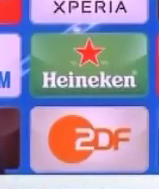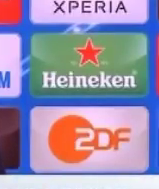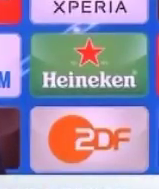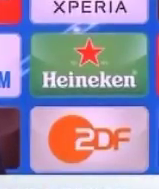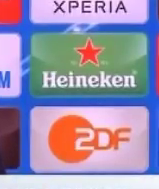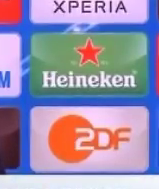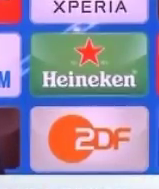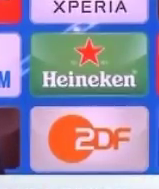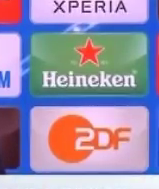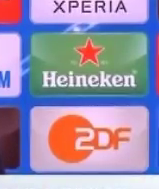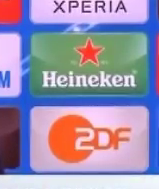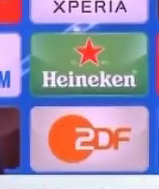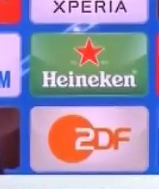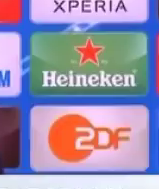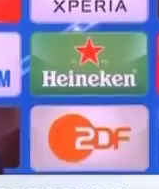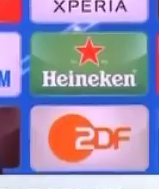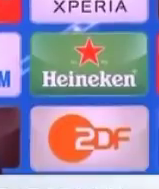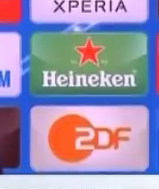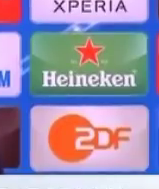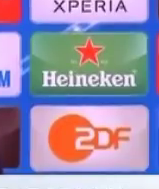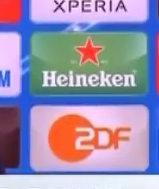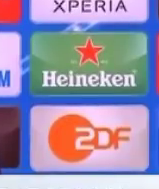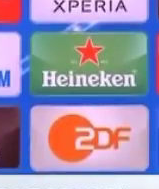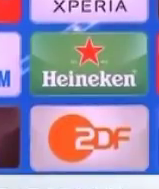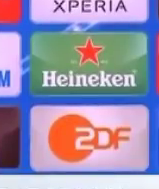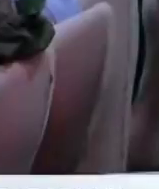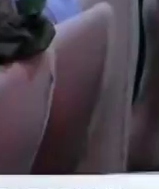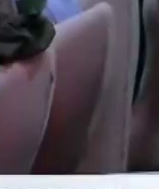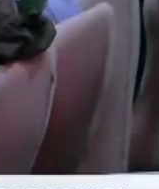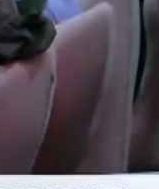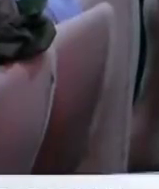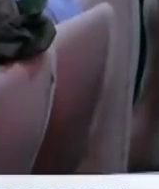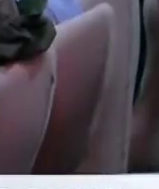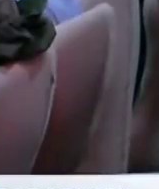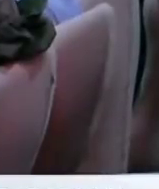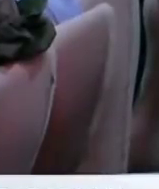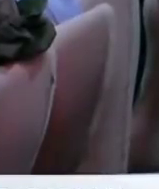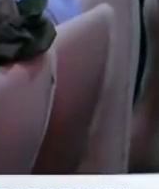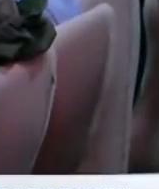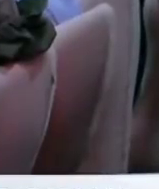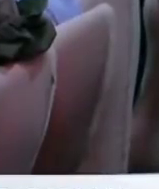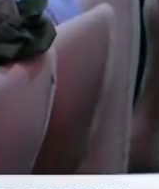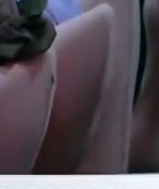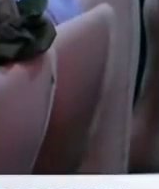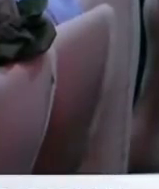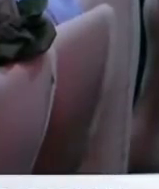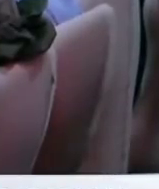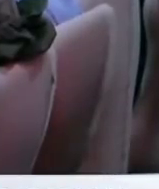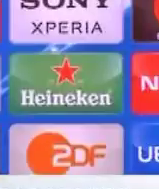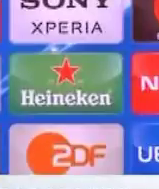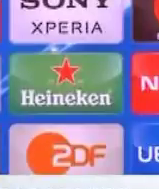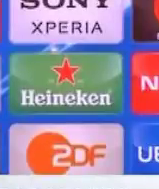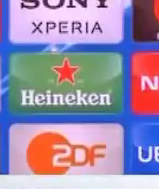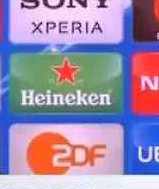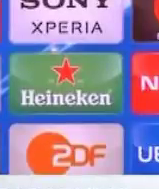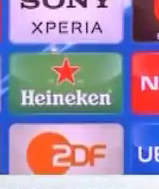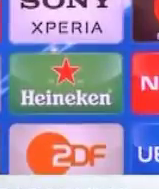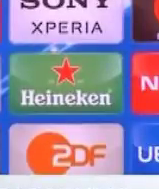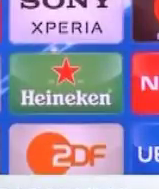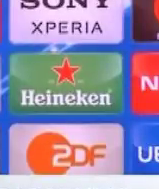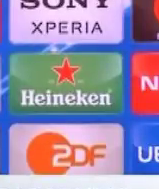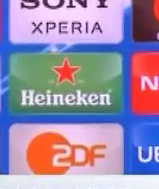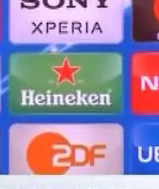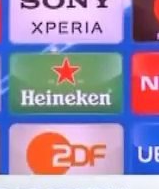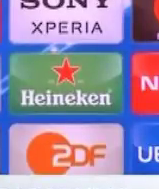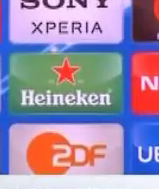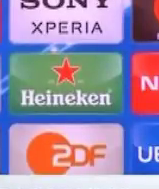Победа Баварии на Бернабеу более чем вероятна. Но мы рады, что выиграли в Мюнхене со счетом 2-1.